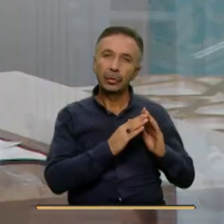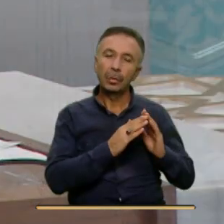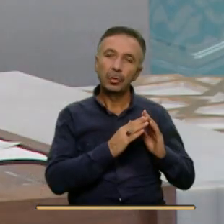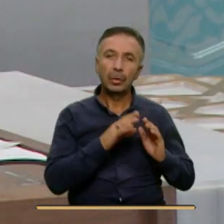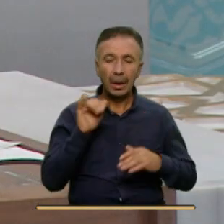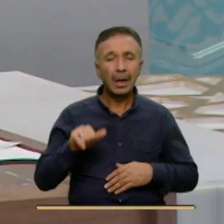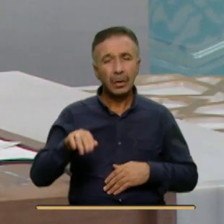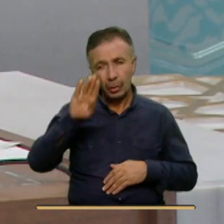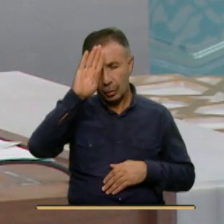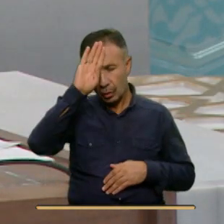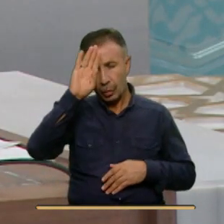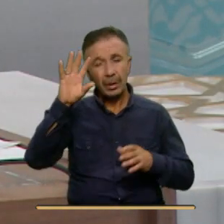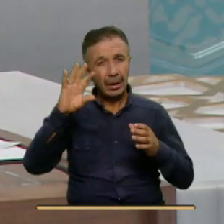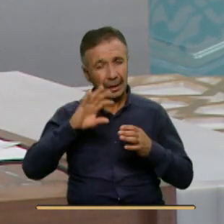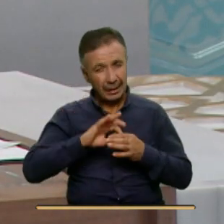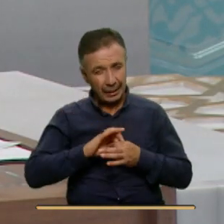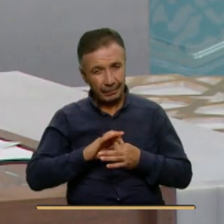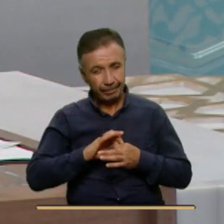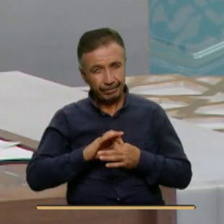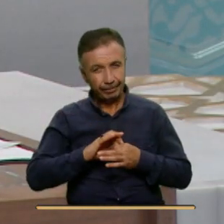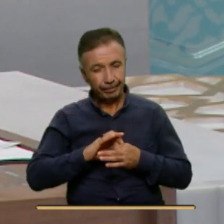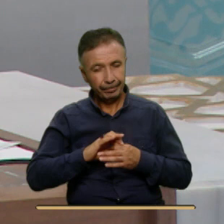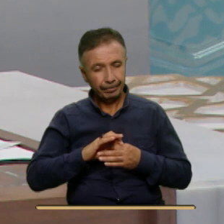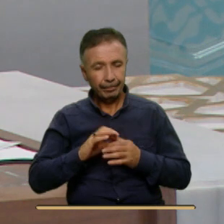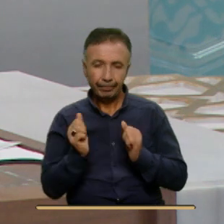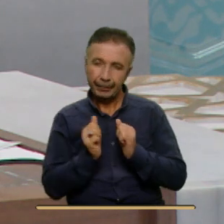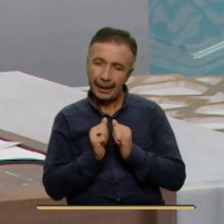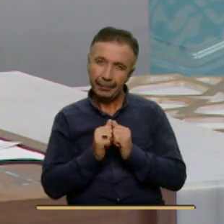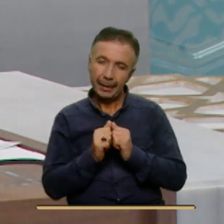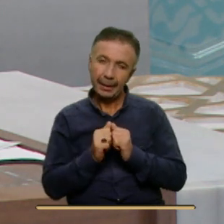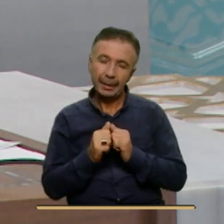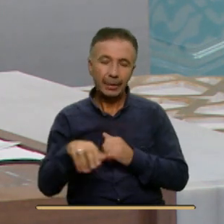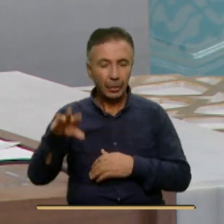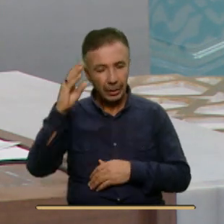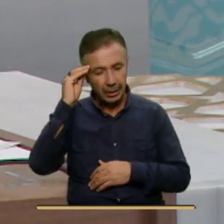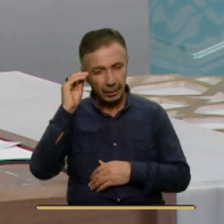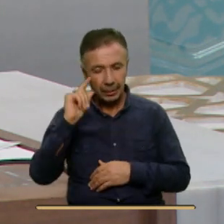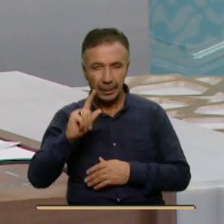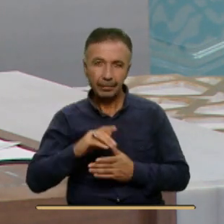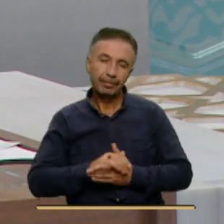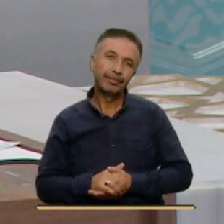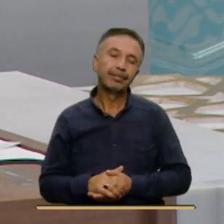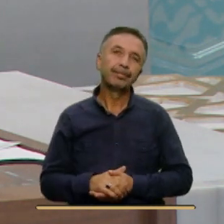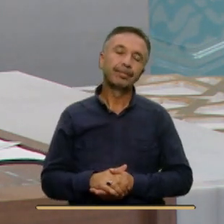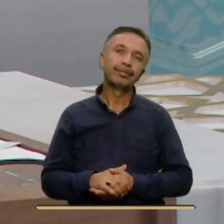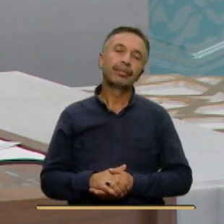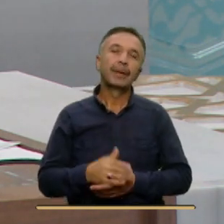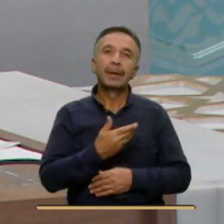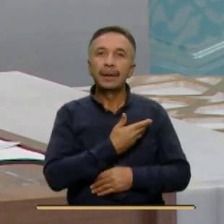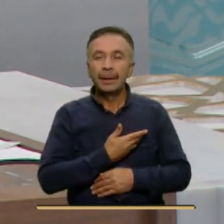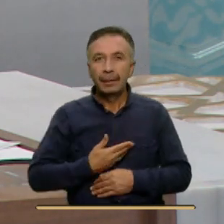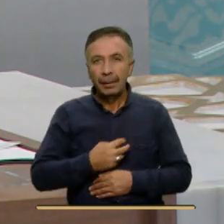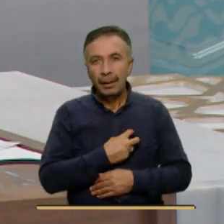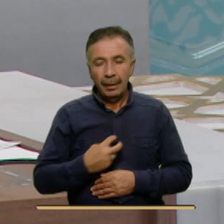hukukunu, komşumuzla haklarımızı beraberce öğrenelim. Sevgili